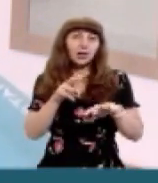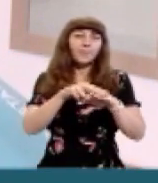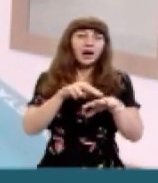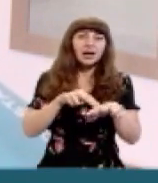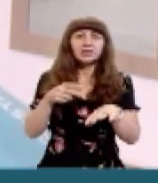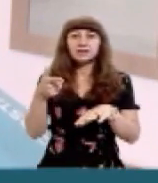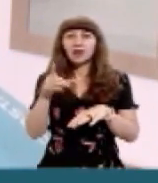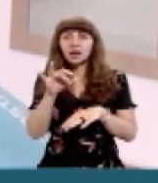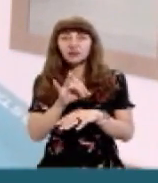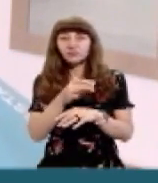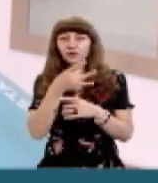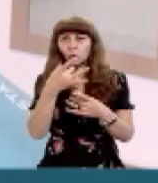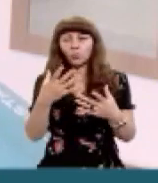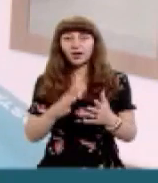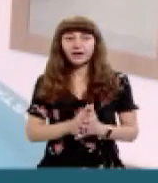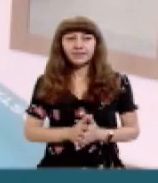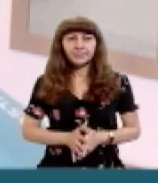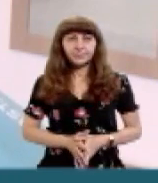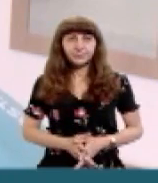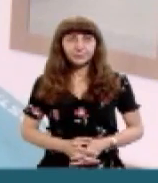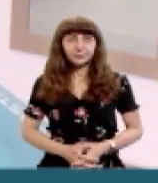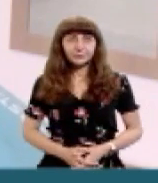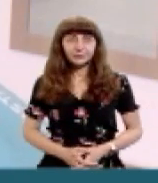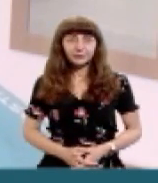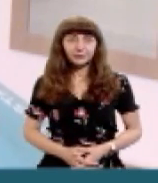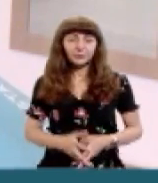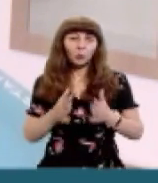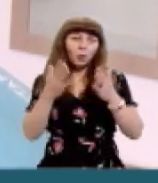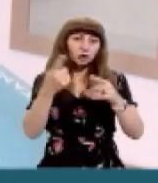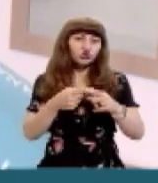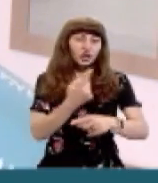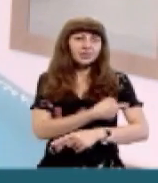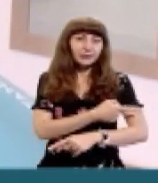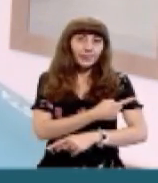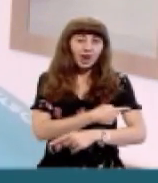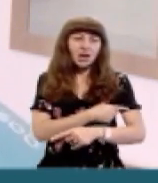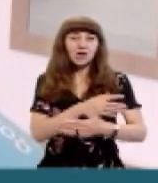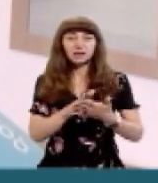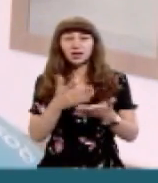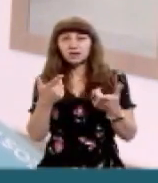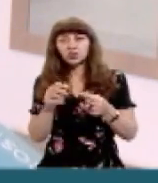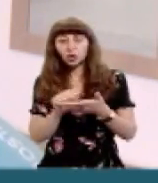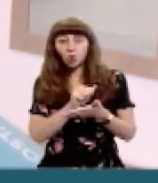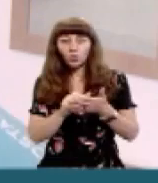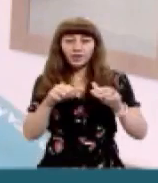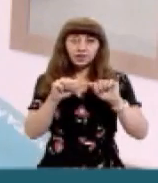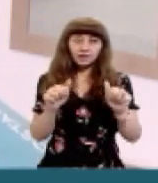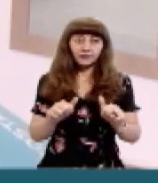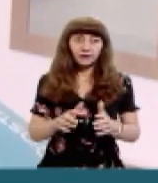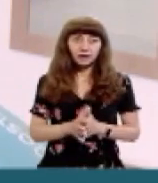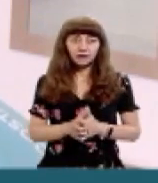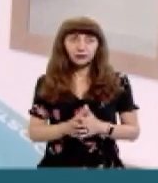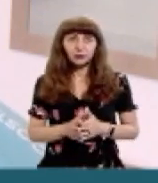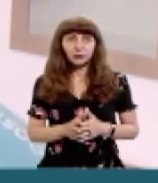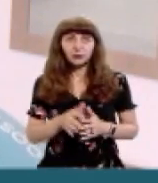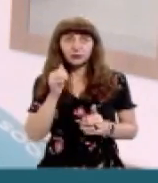полиция, ГАИ, там, что у нас часто бывает. Но в основном вот у меня поликлиники, где-то какие-то документы они оформляют, где-то какие-то сложности. Вот завтра у